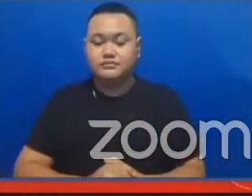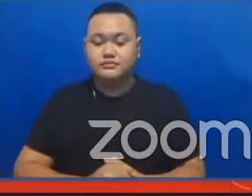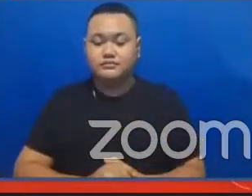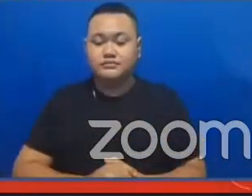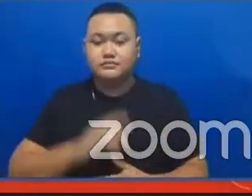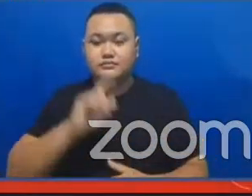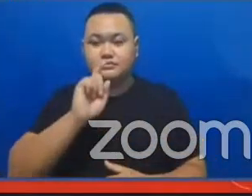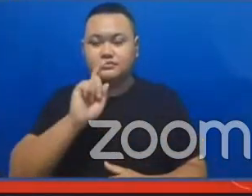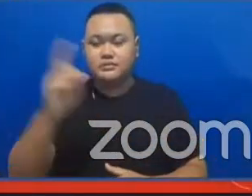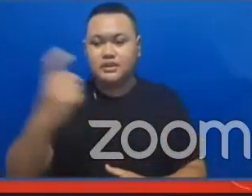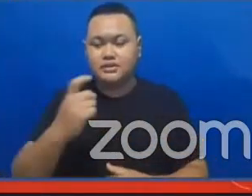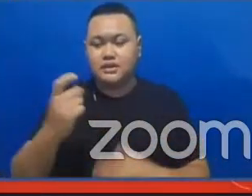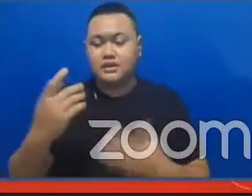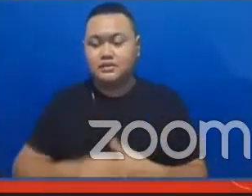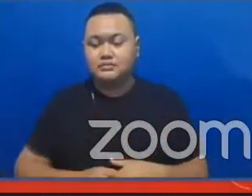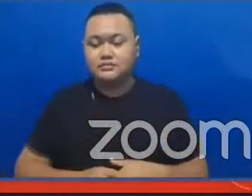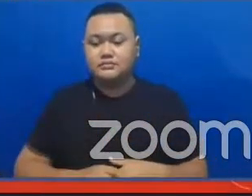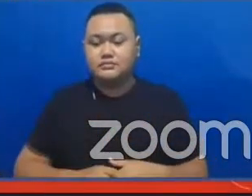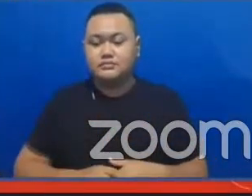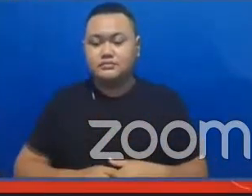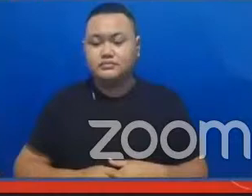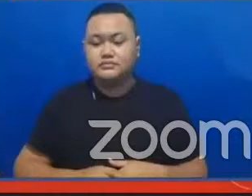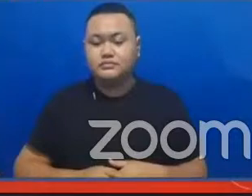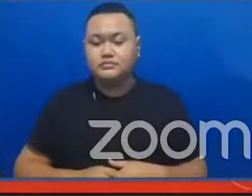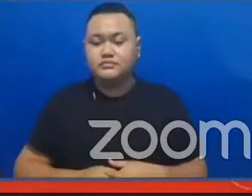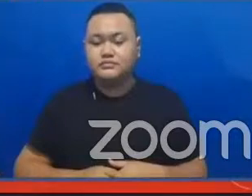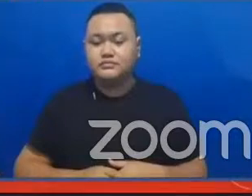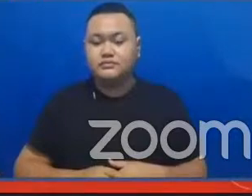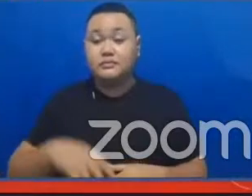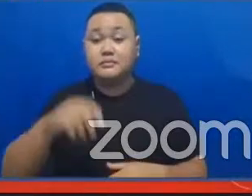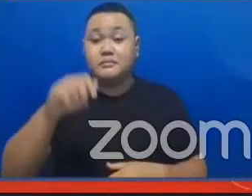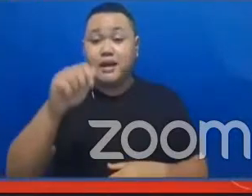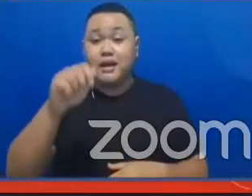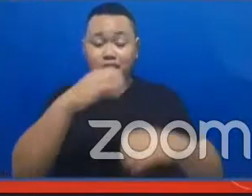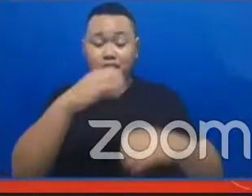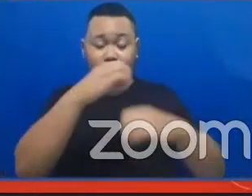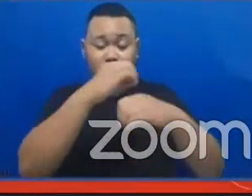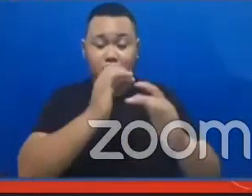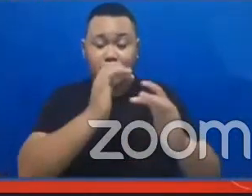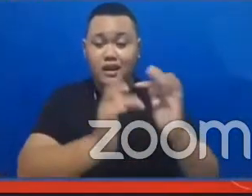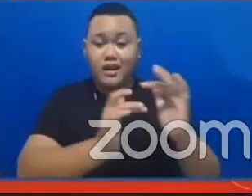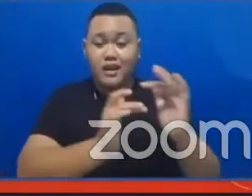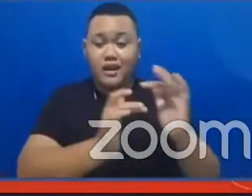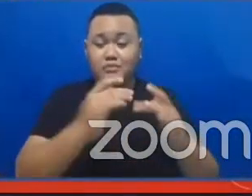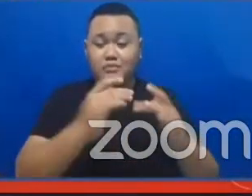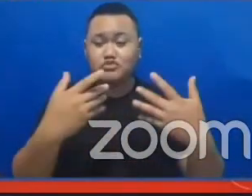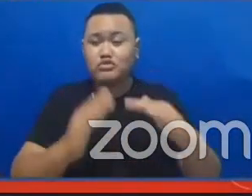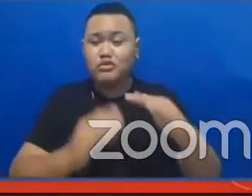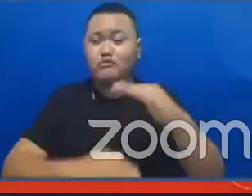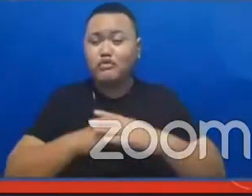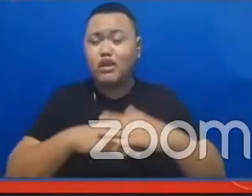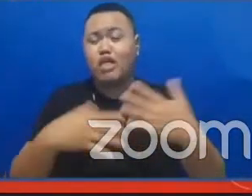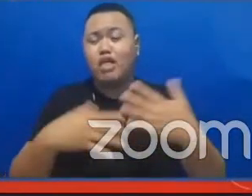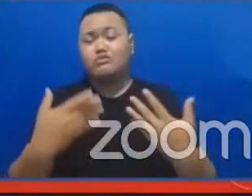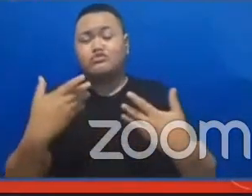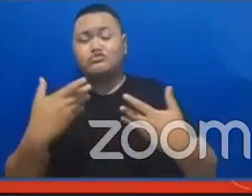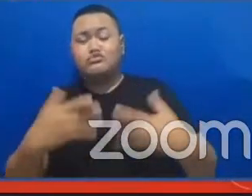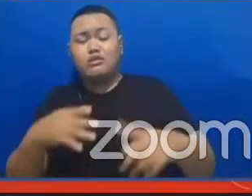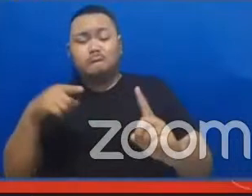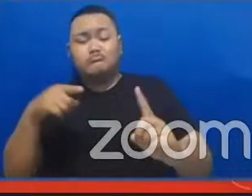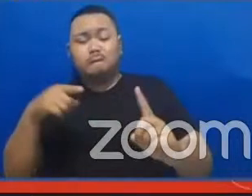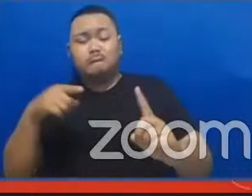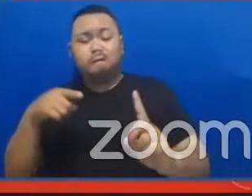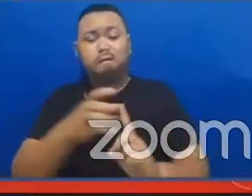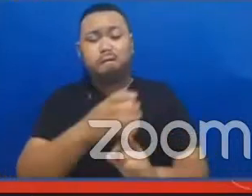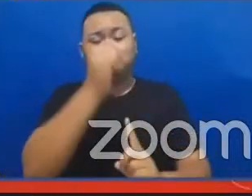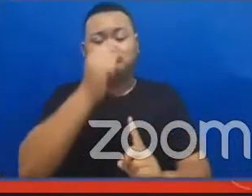apakah penggunaan virtual lab sudah maksimal dan apakah sudah mencapai target pemahaman? Terima kasih